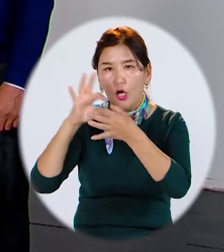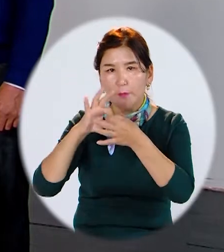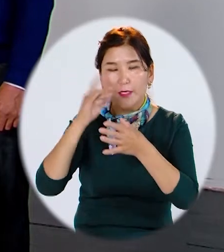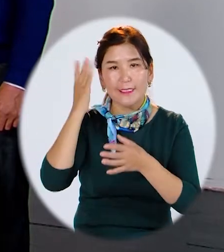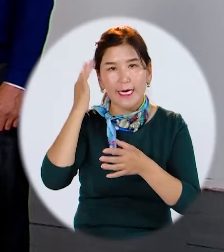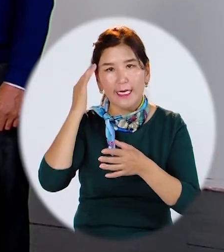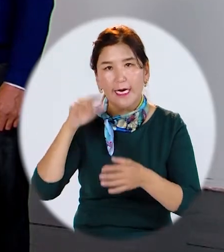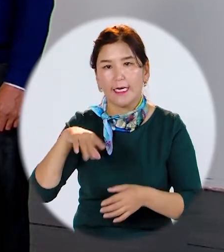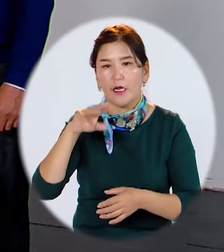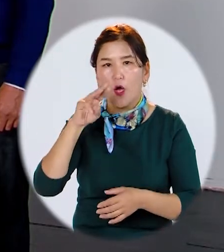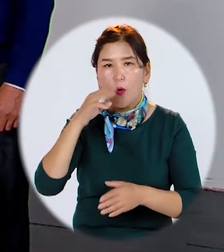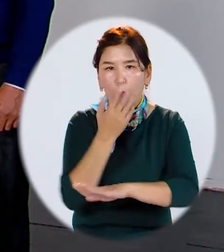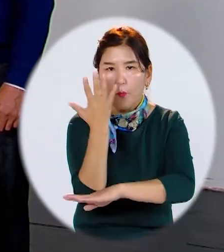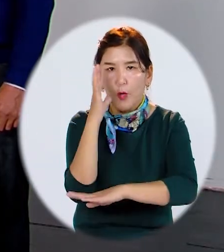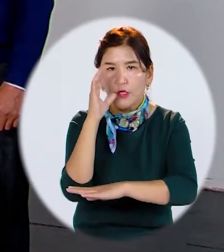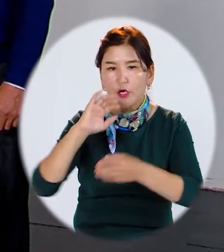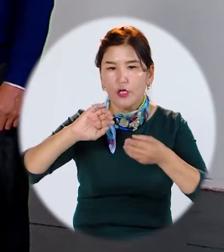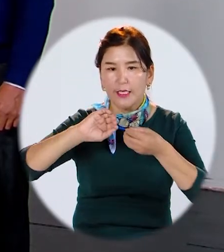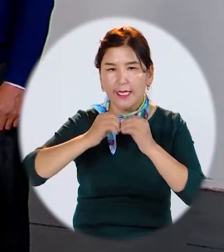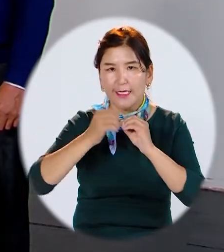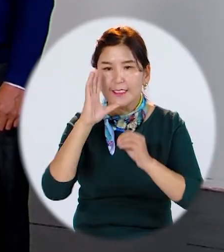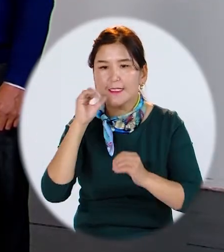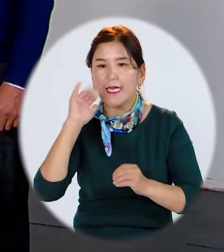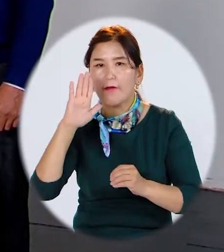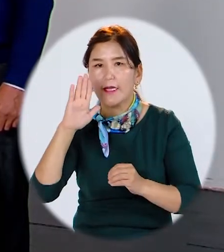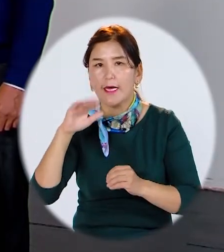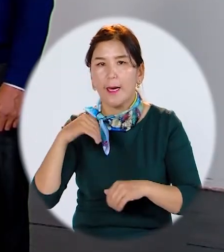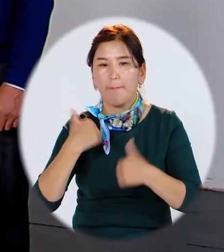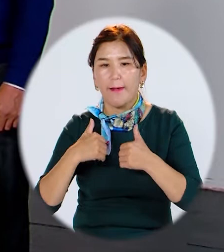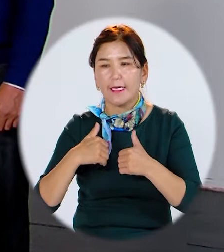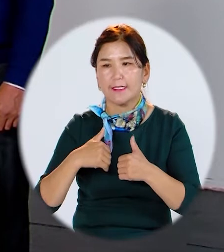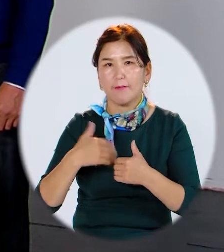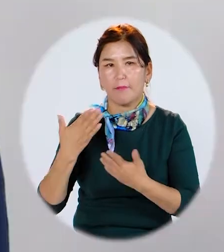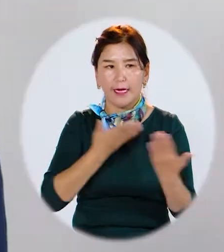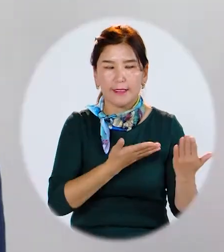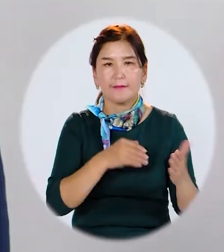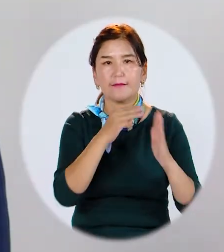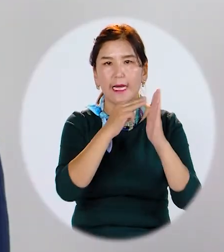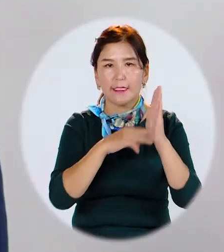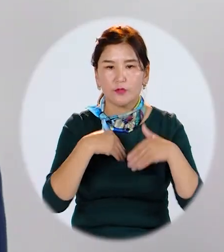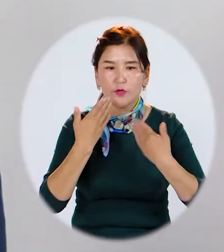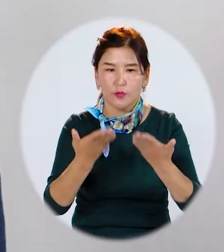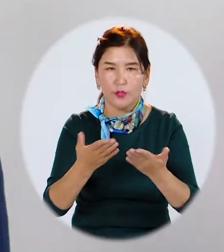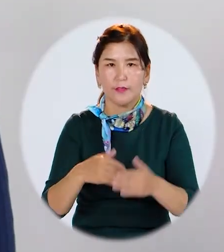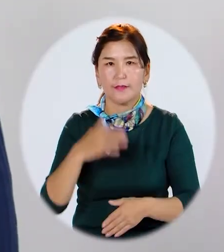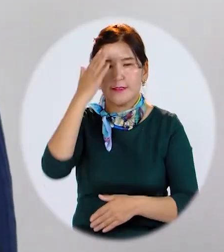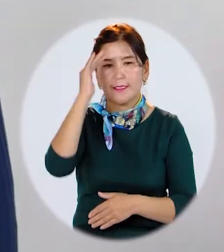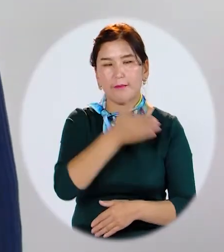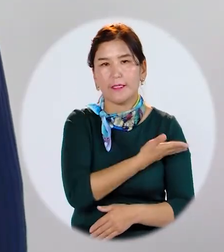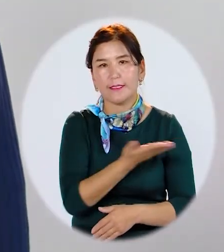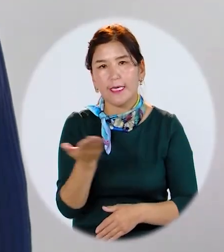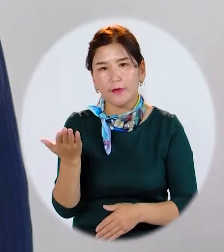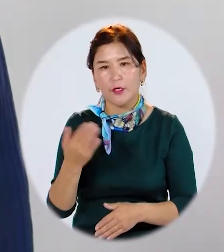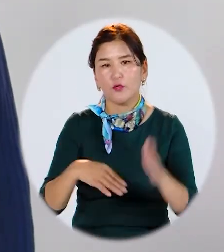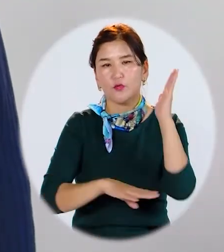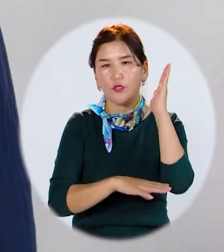модны үсийг ашиглан түйсэн савыг хэрхэн хийх талаар багш Эрхэмбаяр танилцуулна. Сайн байцгаана уу. Та бүхэнд